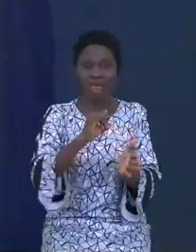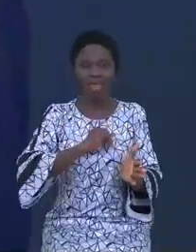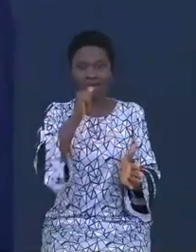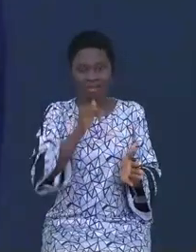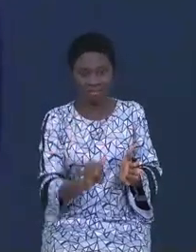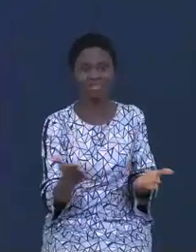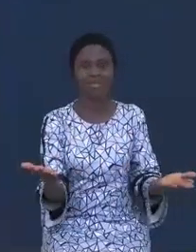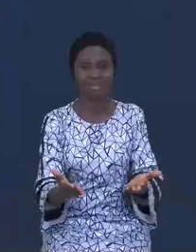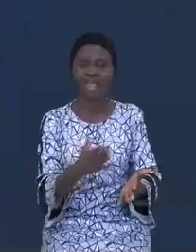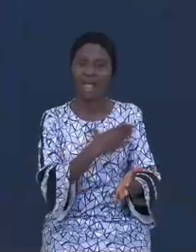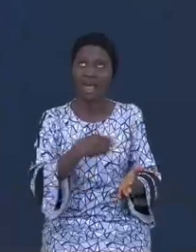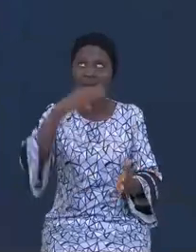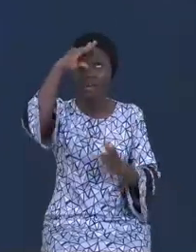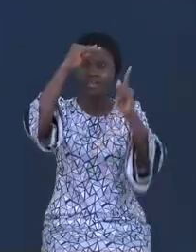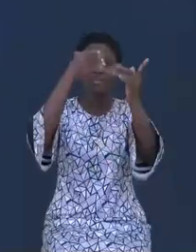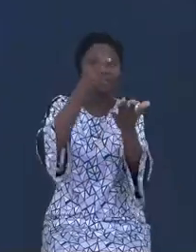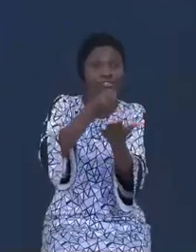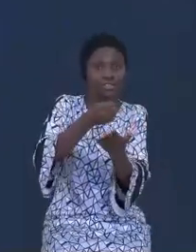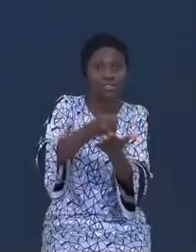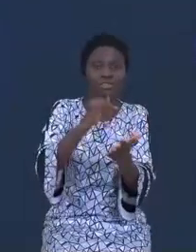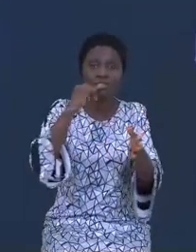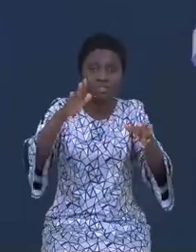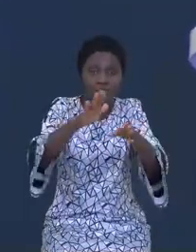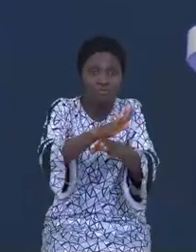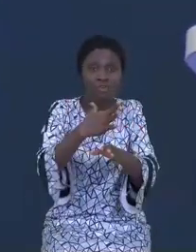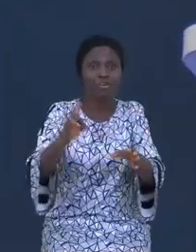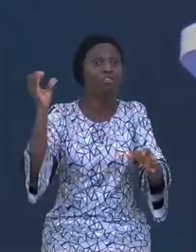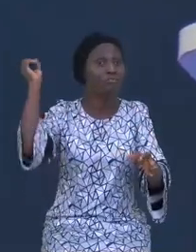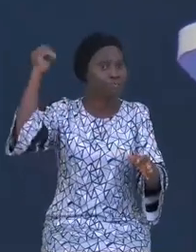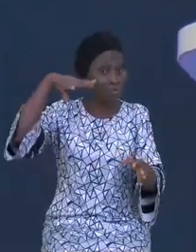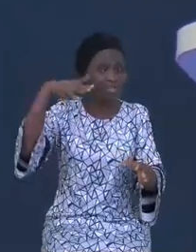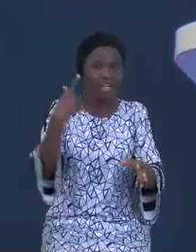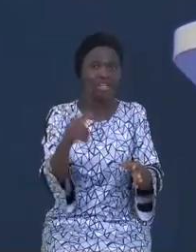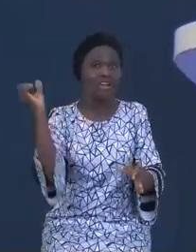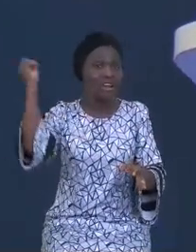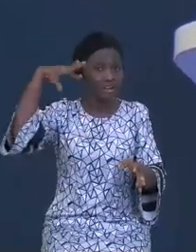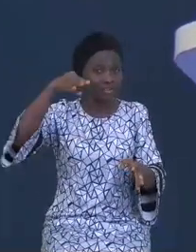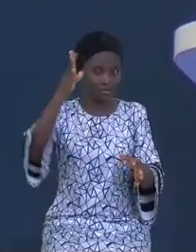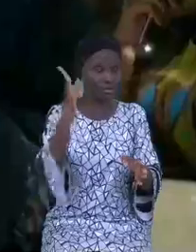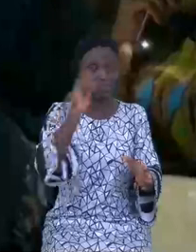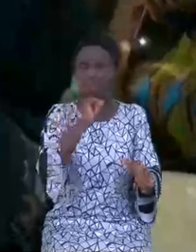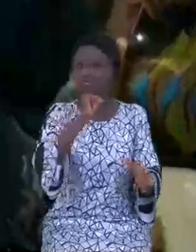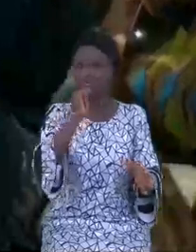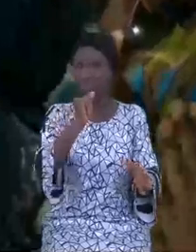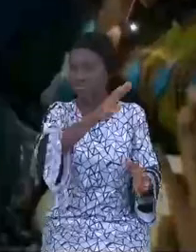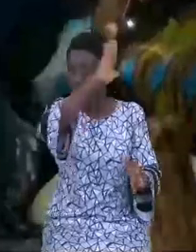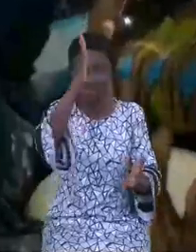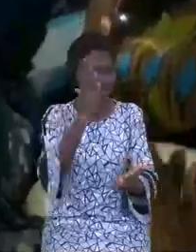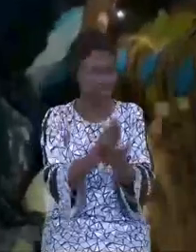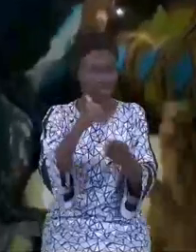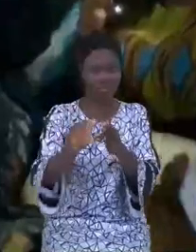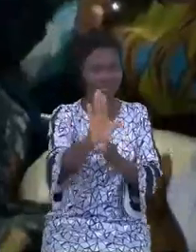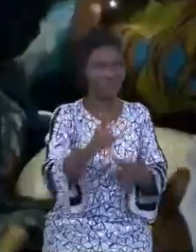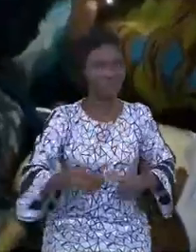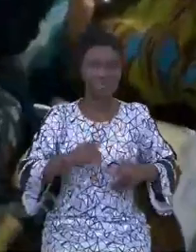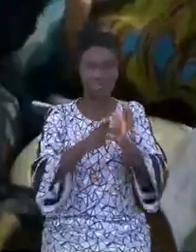son trésor est plein de grâce. Et la grâce ne va jamais cesser dans ta vie.